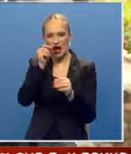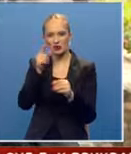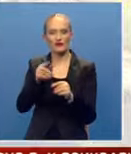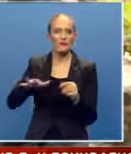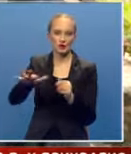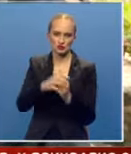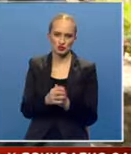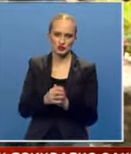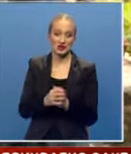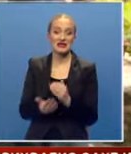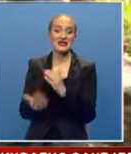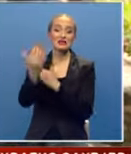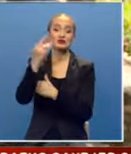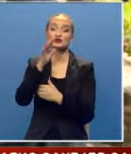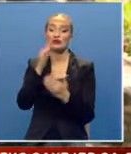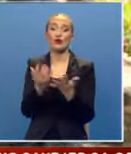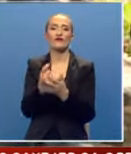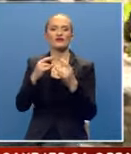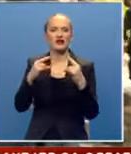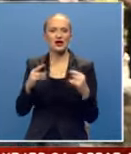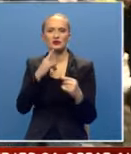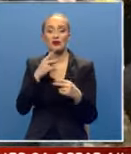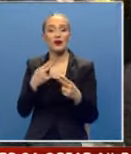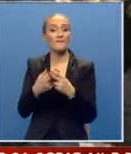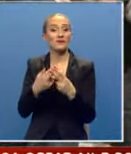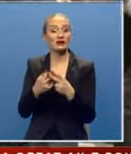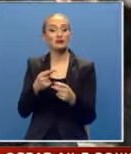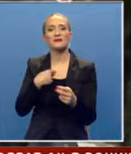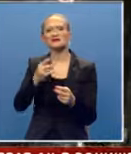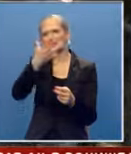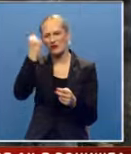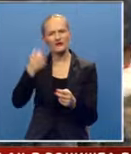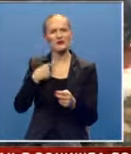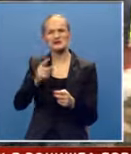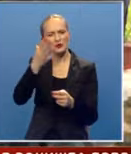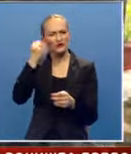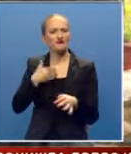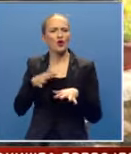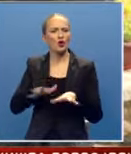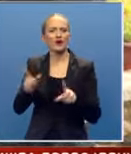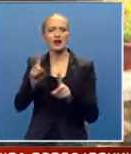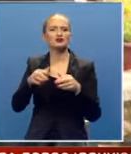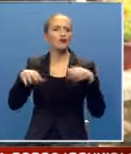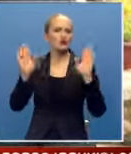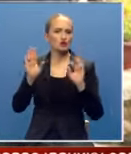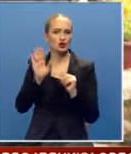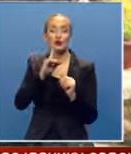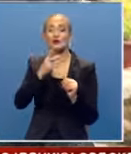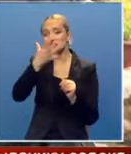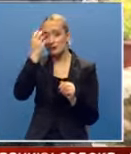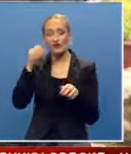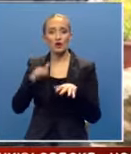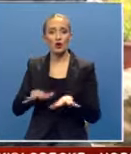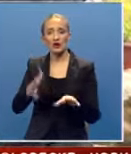prostoru. Istočno Sarajevo je novi grad, grad koji je blizu, ali mi ne zaboravljamo svoje korijene i nikad nećemo odustati od njih. Jer onaj ko zaboravi